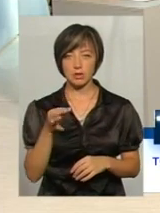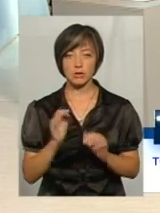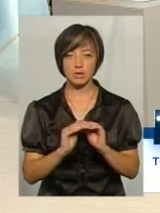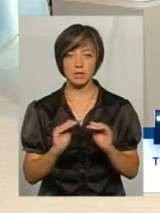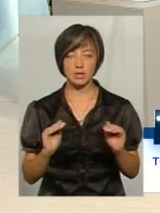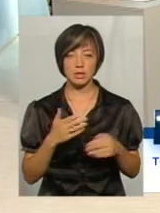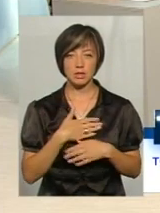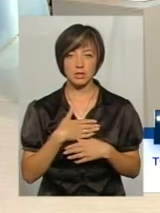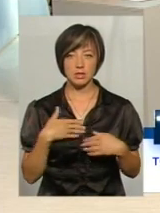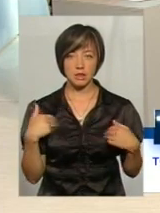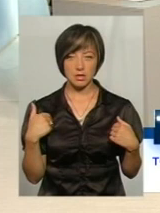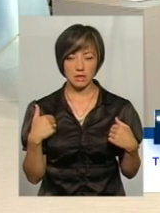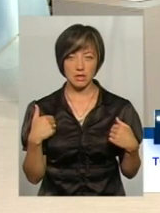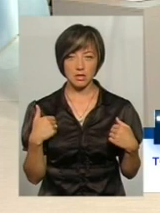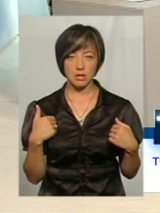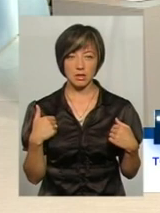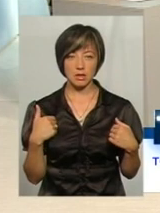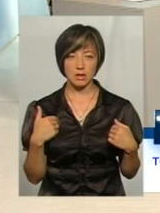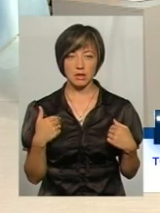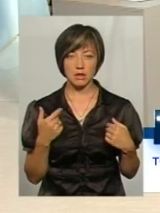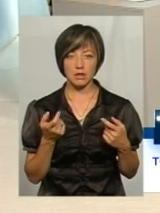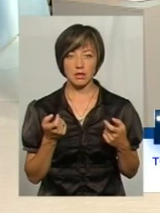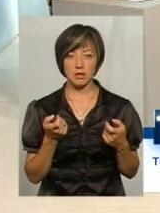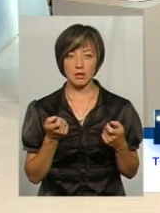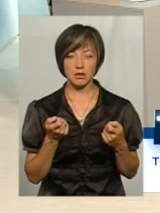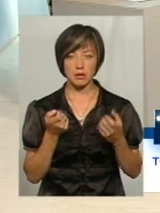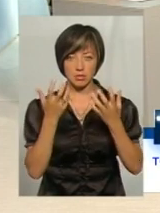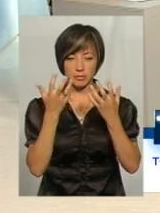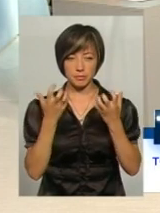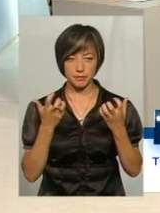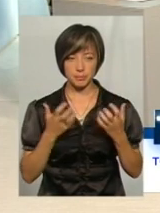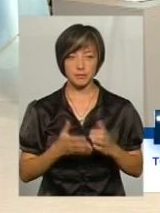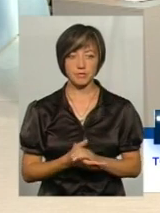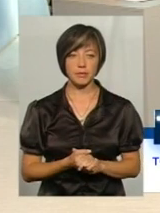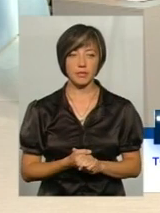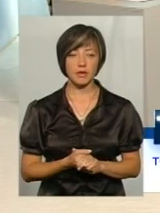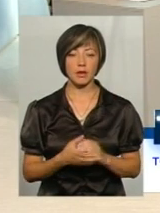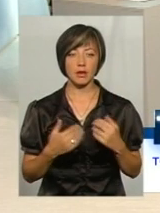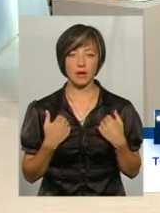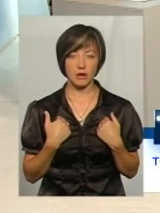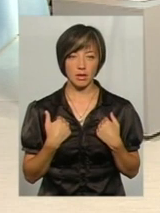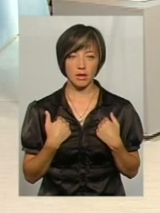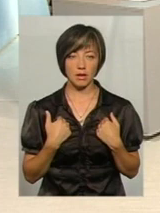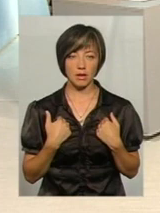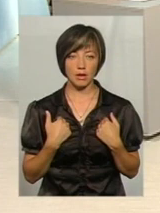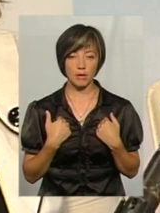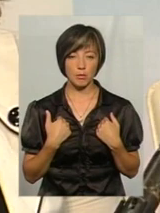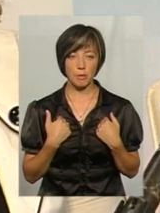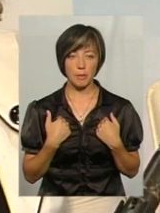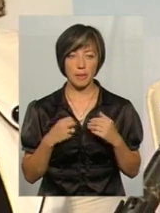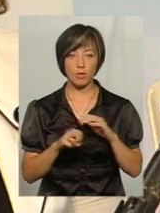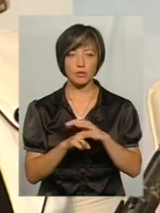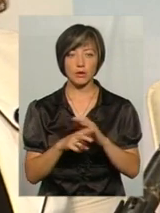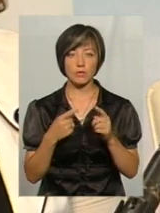не захотели, а как раз было немножко слегка пасмурно. Но я как-то с горя пополам убежала